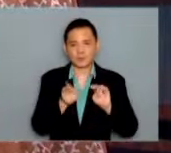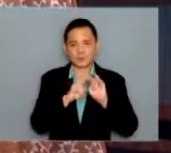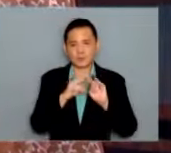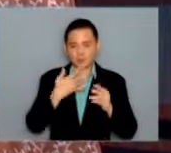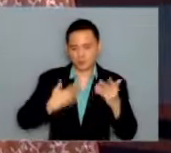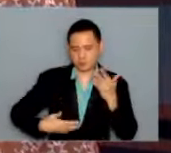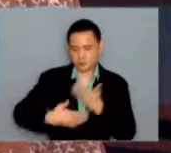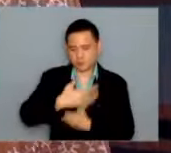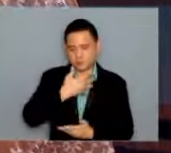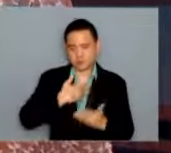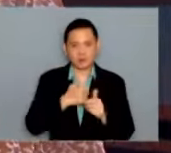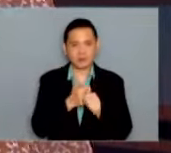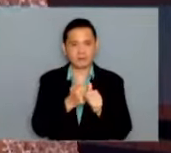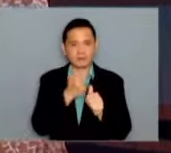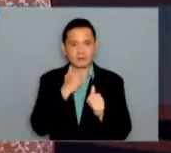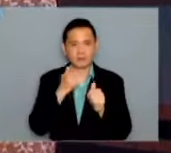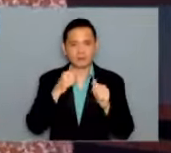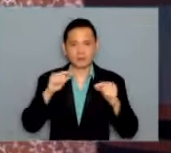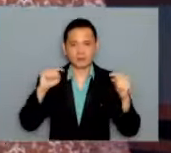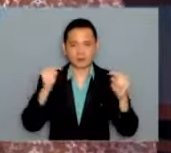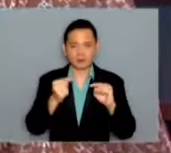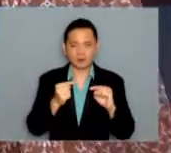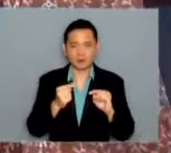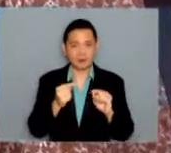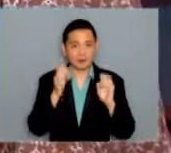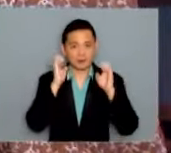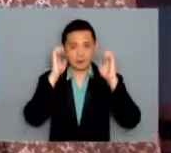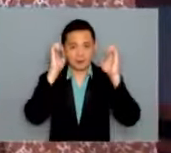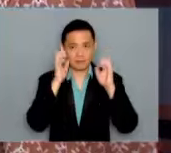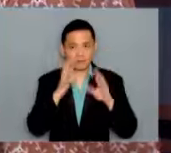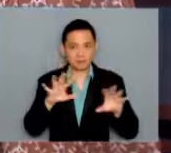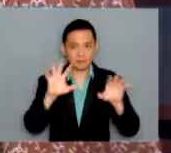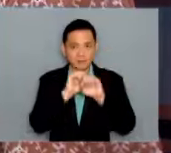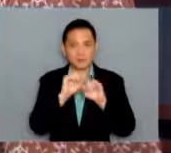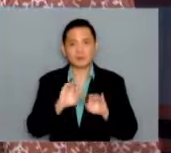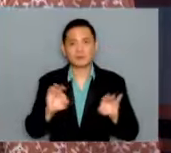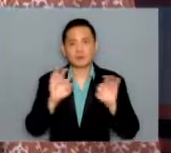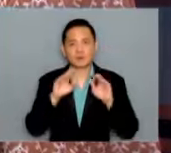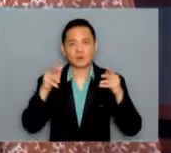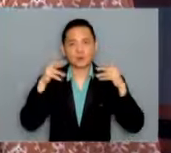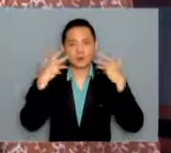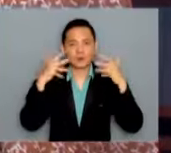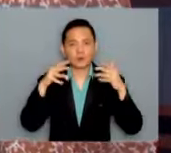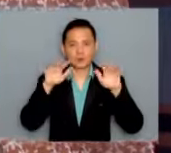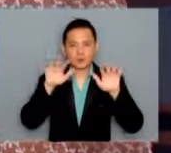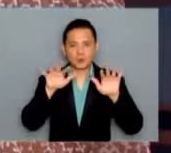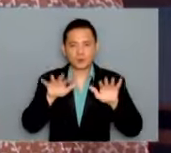prevent injury. But after naman na mag-exercise, important naman yung cool-down stretching, which is yung